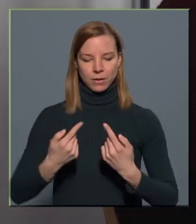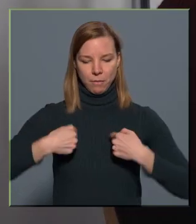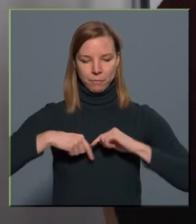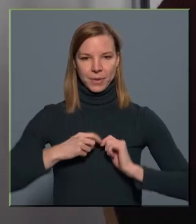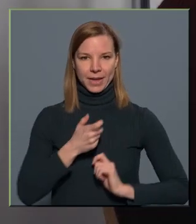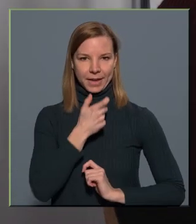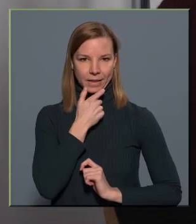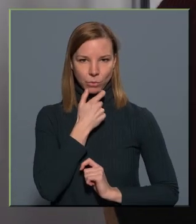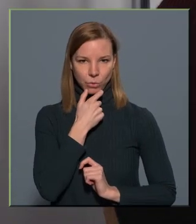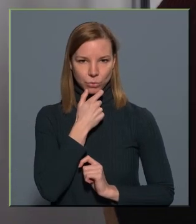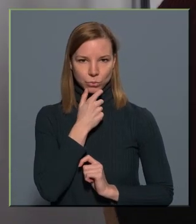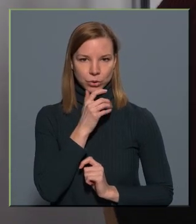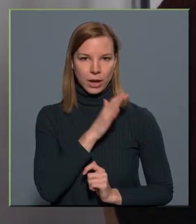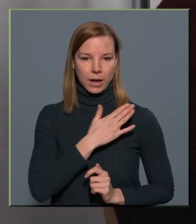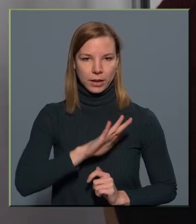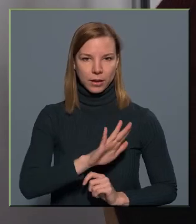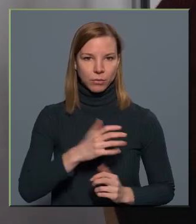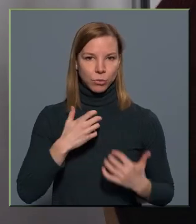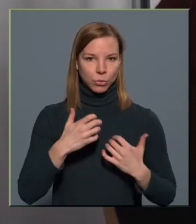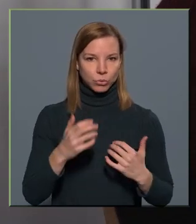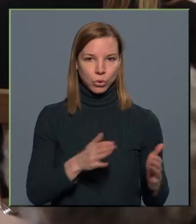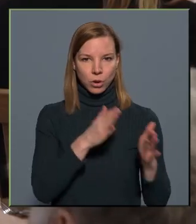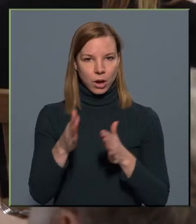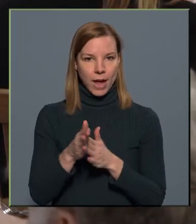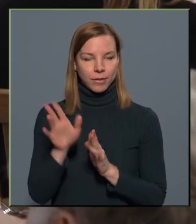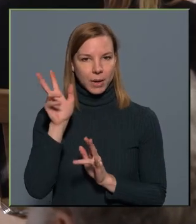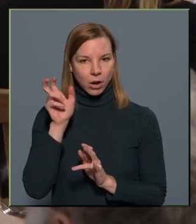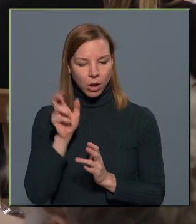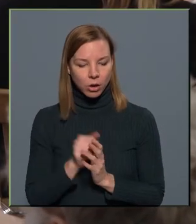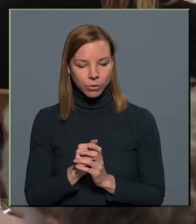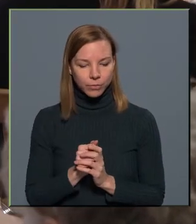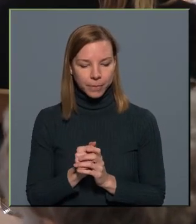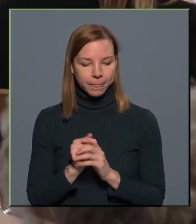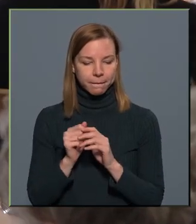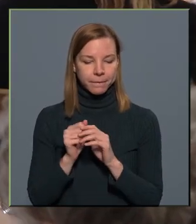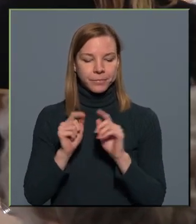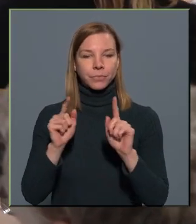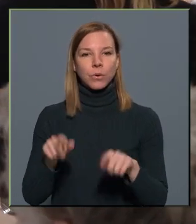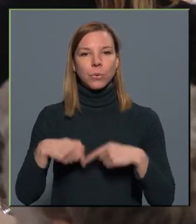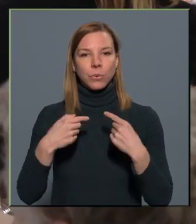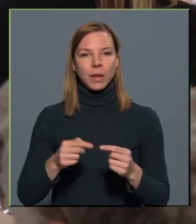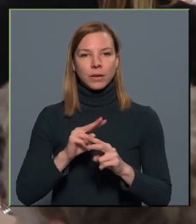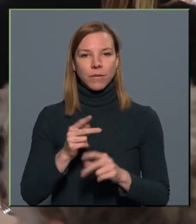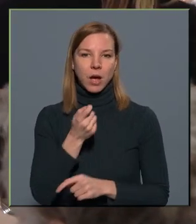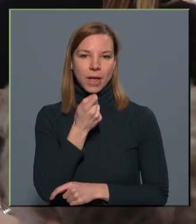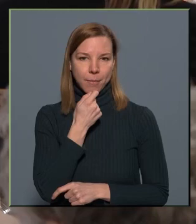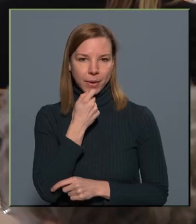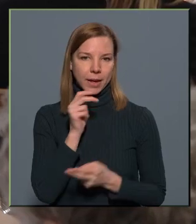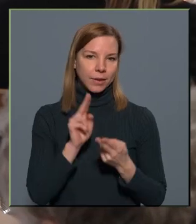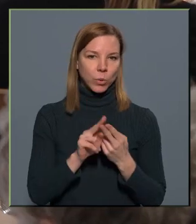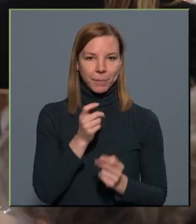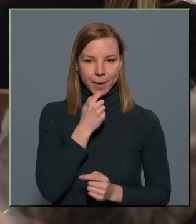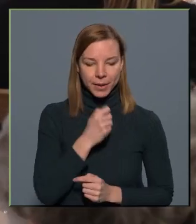készültek, azt fogjuk meghallgatni, utána jön az ebéd, az ünnepi ebédünk, és